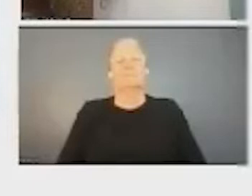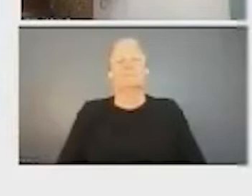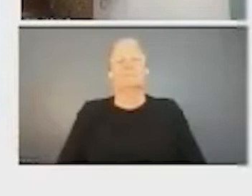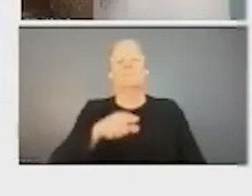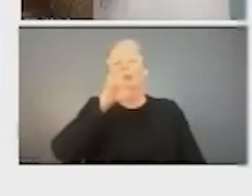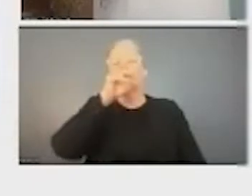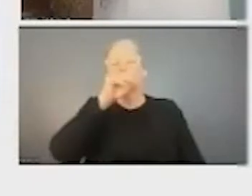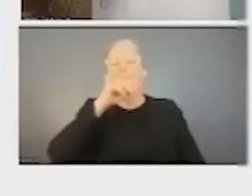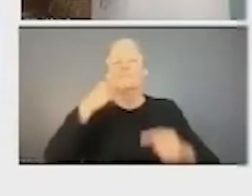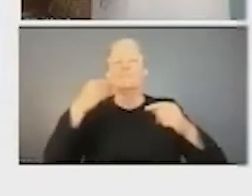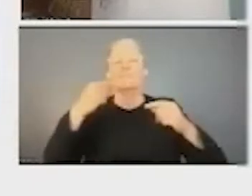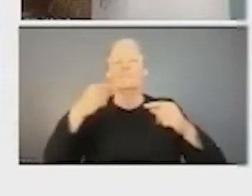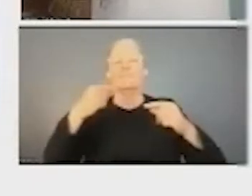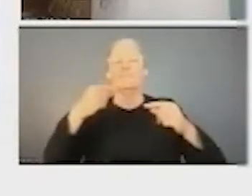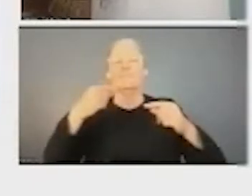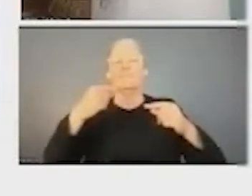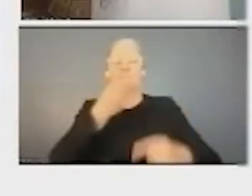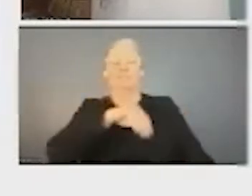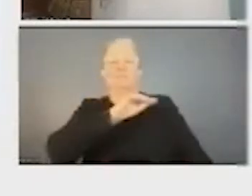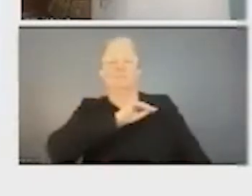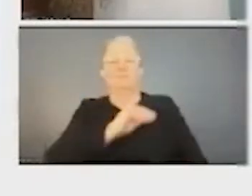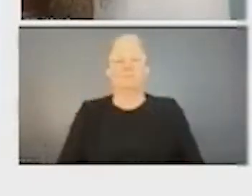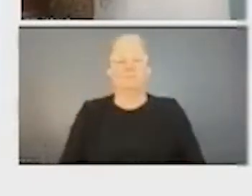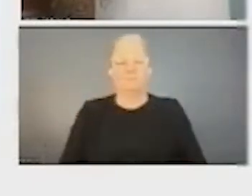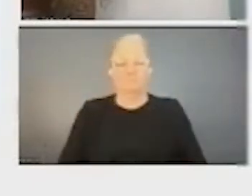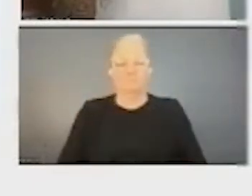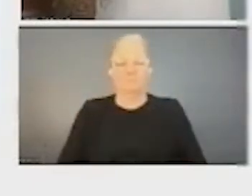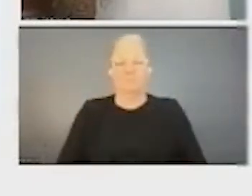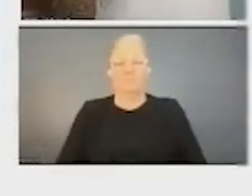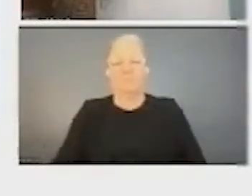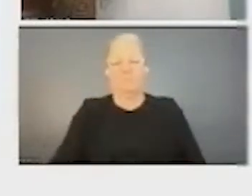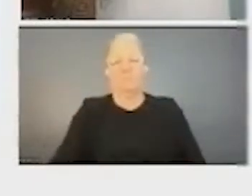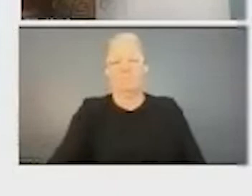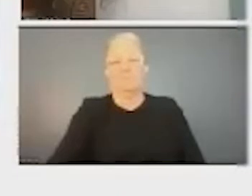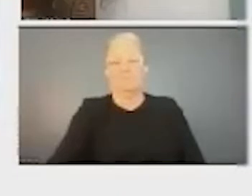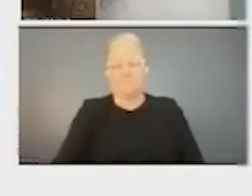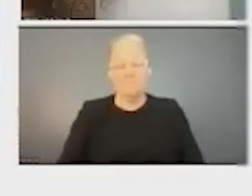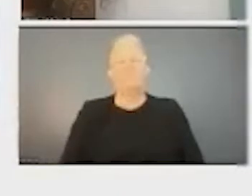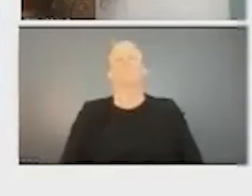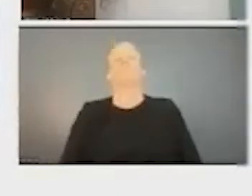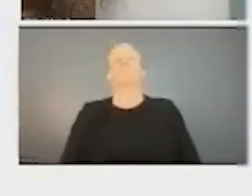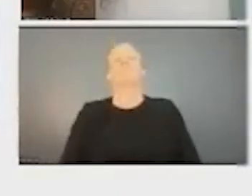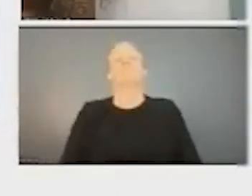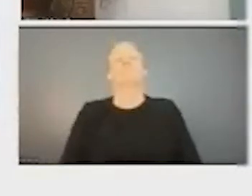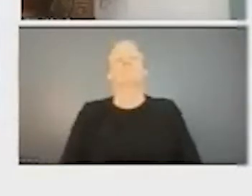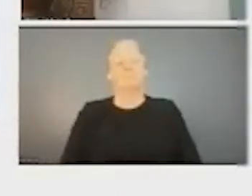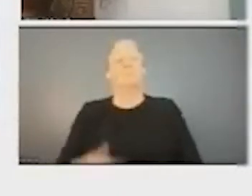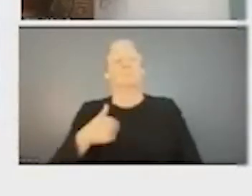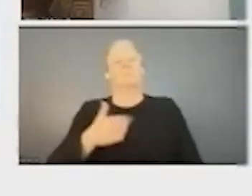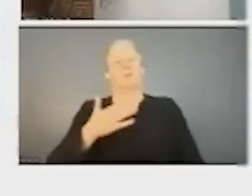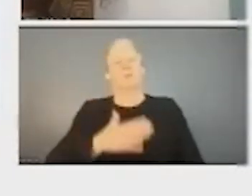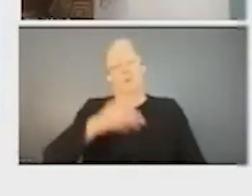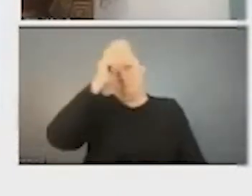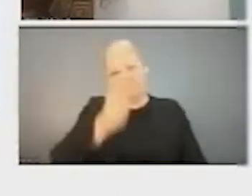شرفنا الآن أن أدعو نائبة رئيس الجمهورية ورئيسة الجمعية